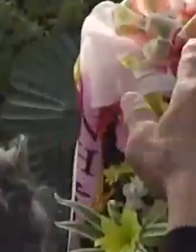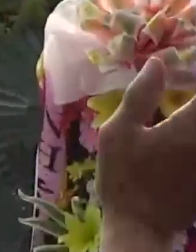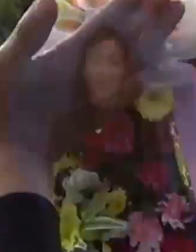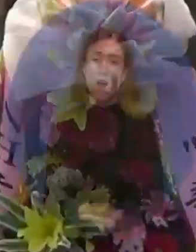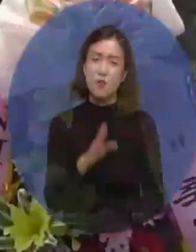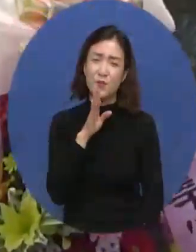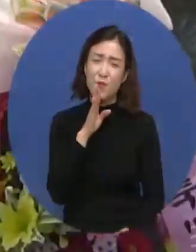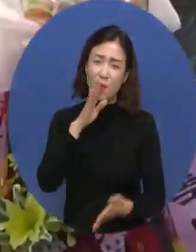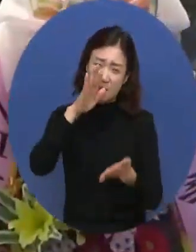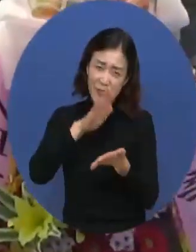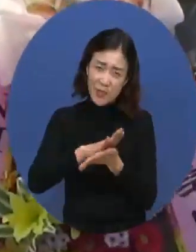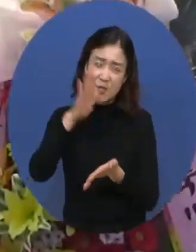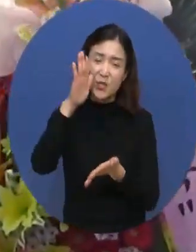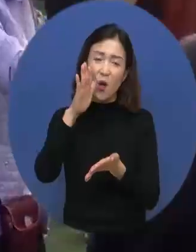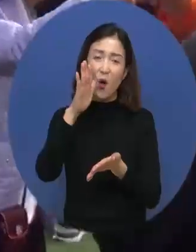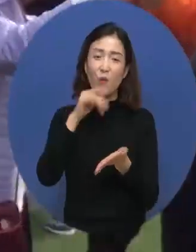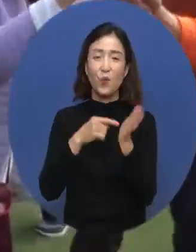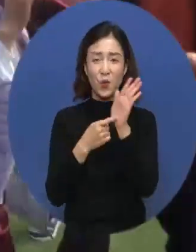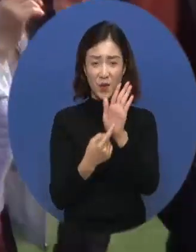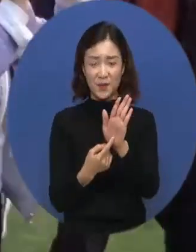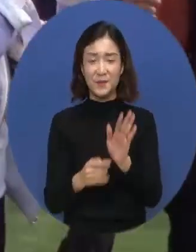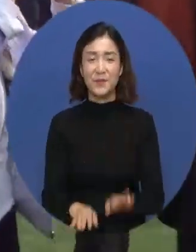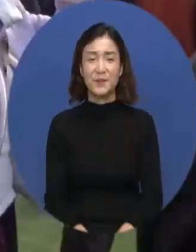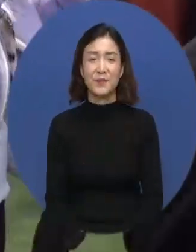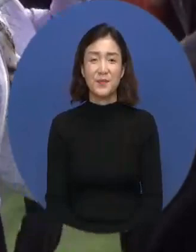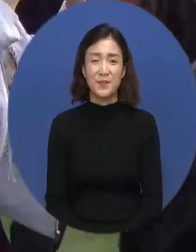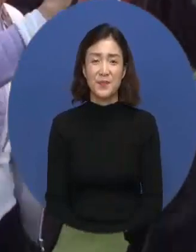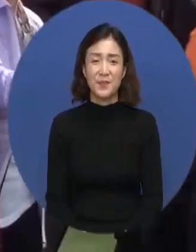정말 뜨거운 무대였습니다.